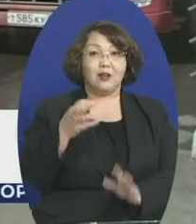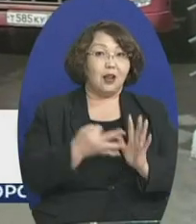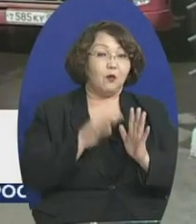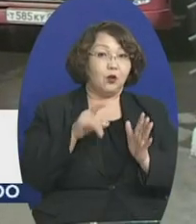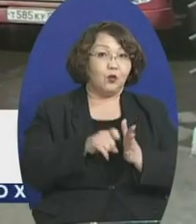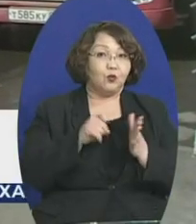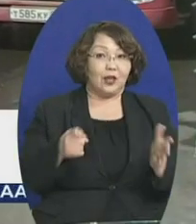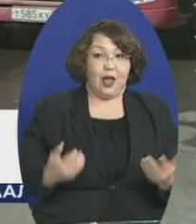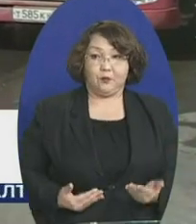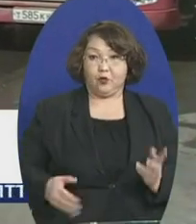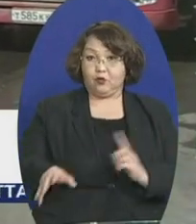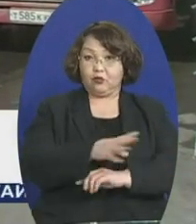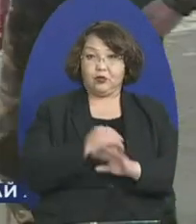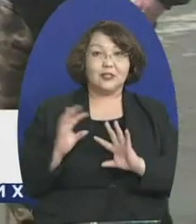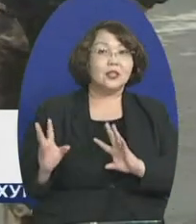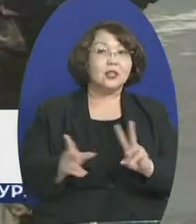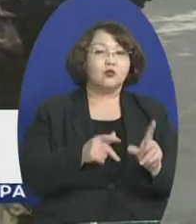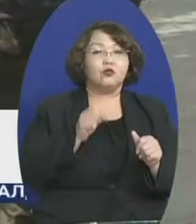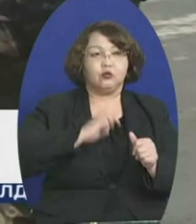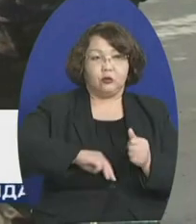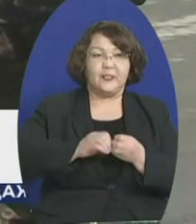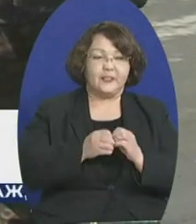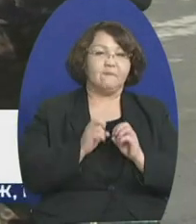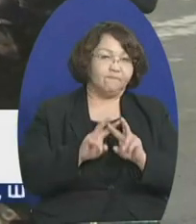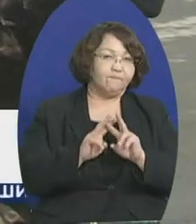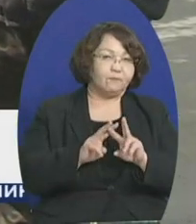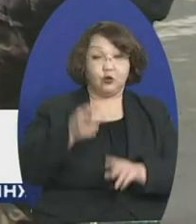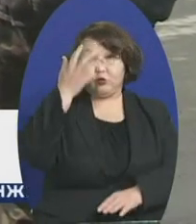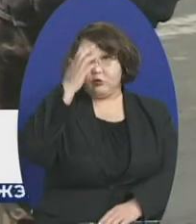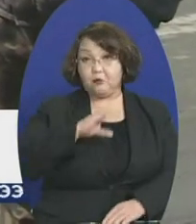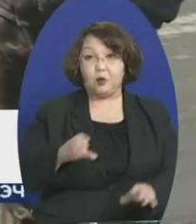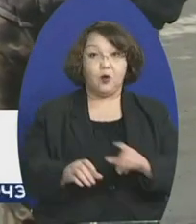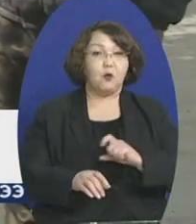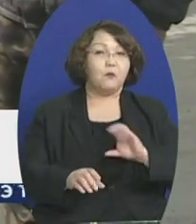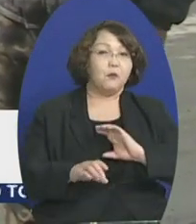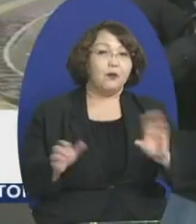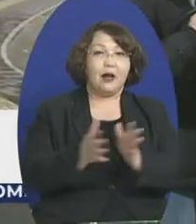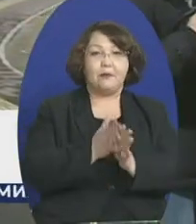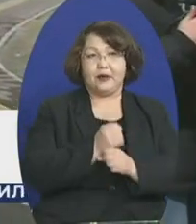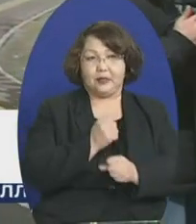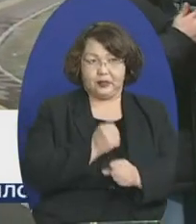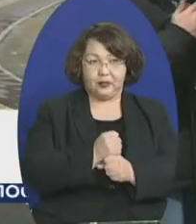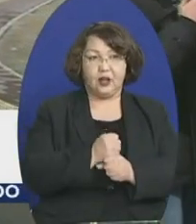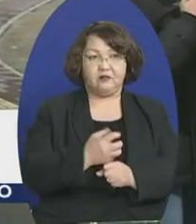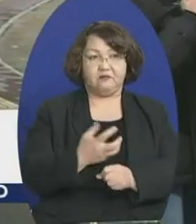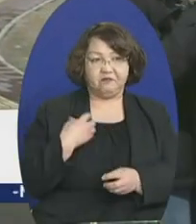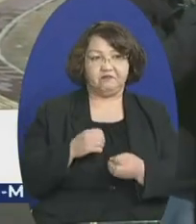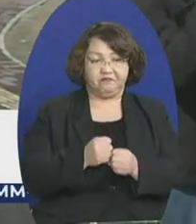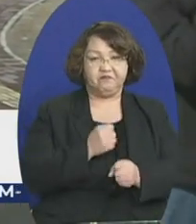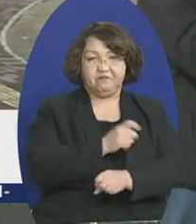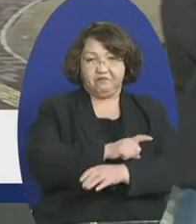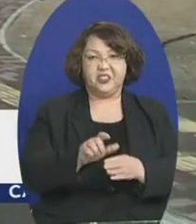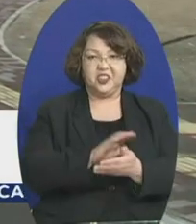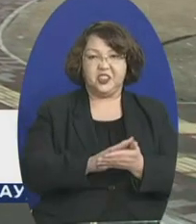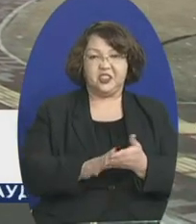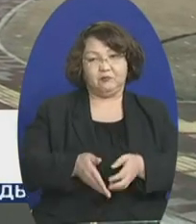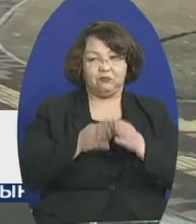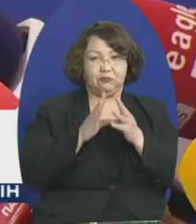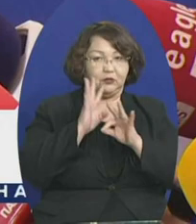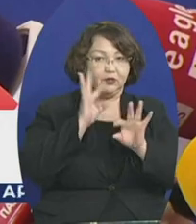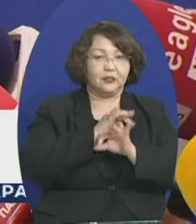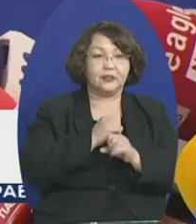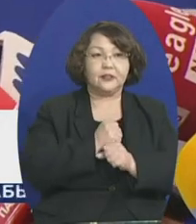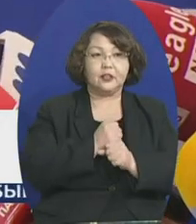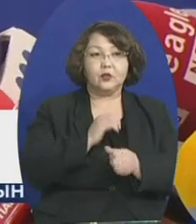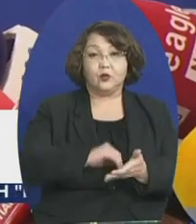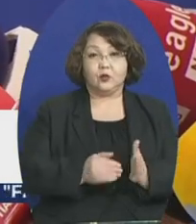бүтцийн бүтээн байгуулалтуудыг үргэлжлүүлэхээс гадна төр хувийн хвшил хамтарсан бомбын үйл ажиллагаа хариуцах шин бүтц байгуулахаар төлөвлөжээ.